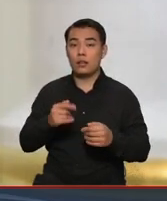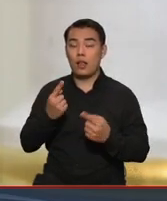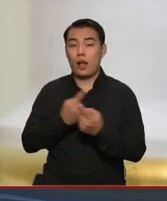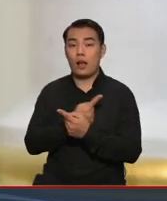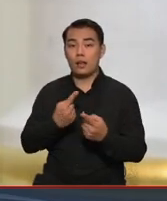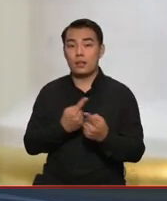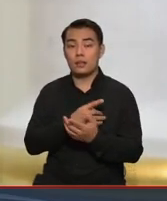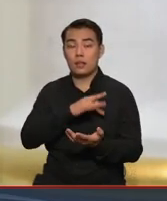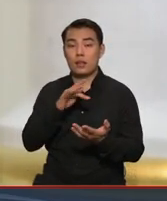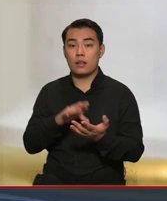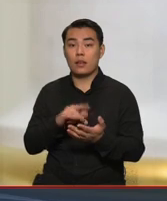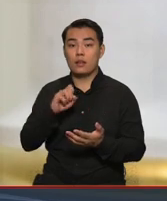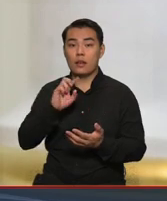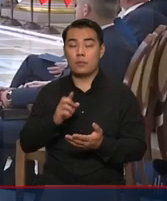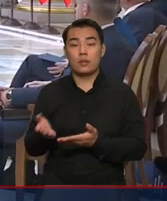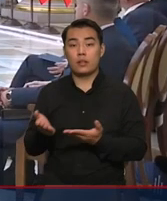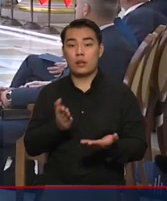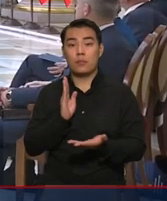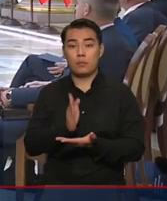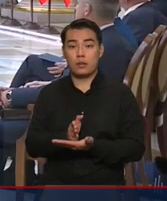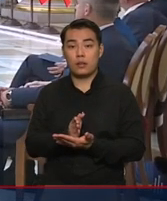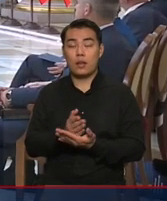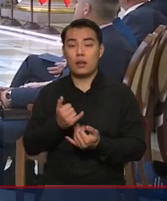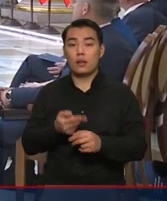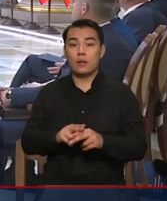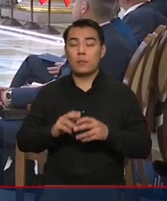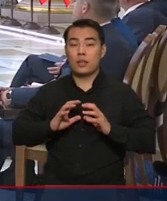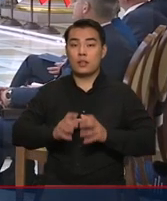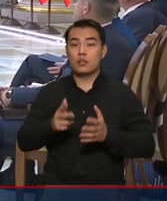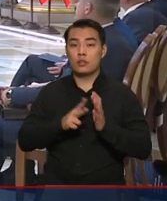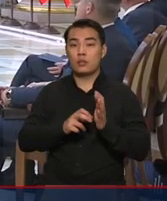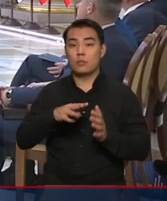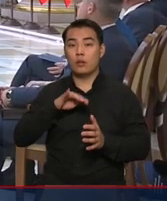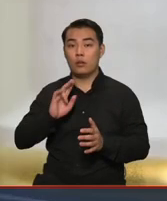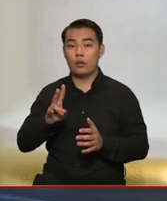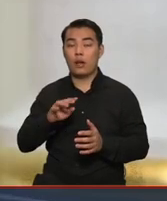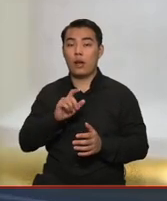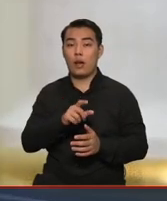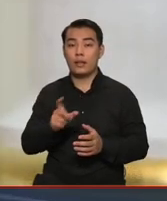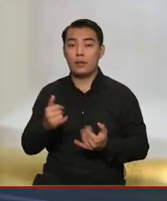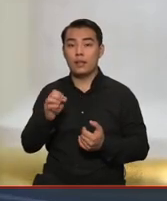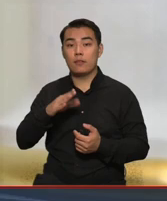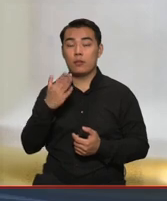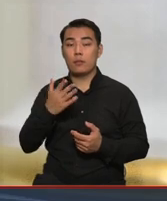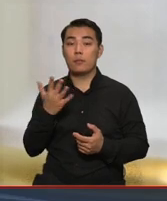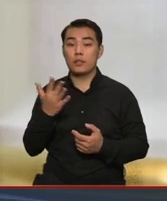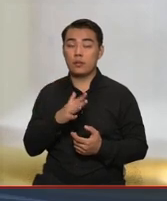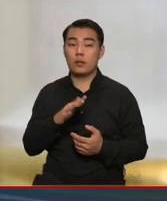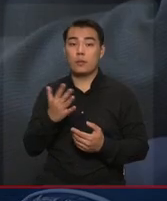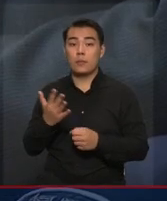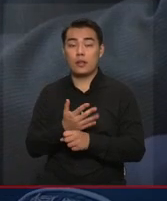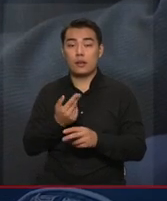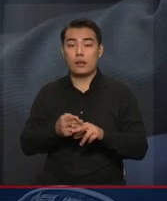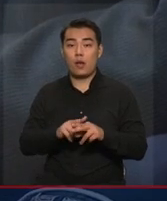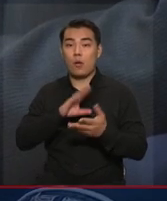мен пошта хабтарын салуға шақырамыз. Дүние жүзінде 800 миллиондай адам түлкі құрсақ жүр, ал Еуразиялық бестіктің 600 миллион адамды